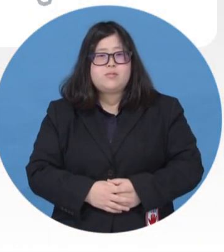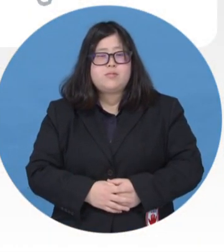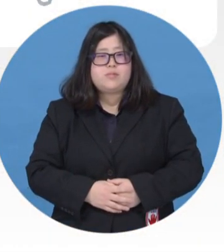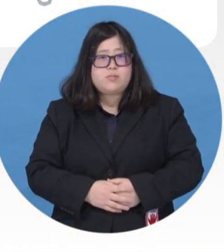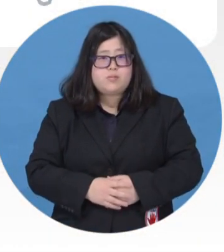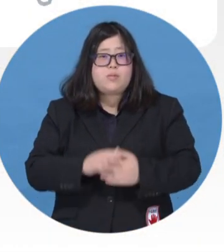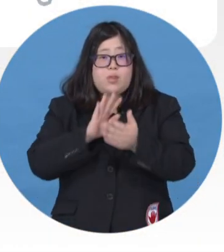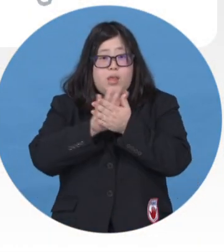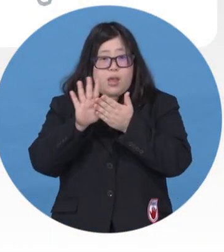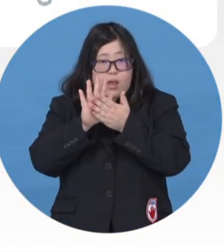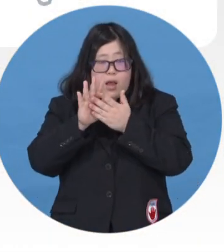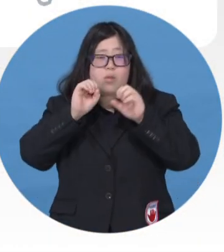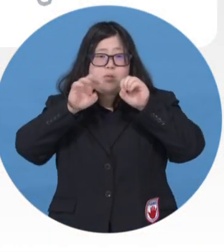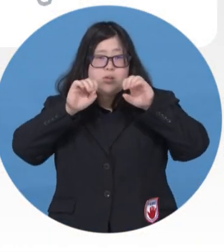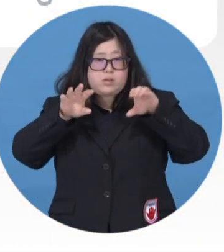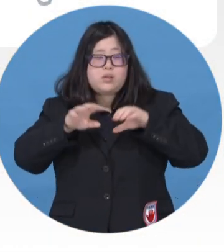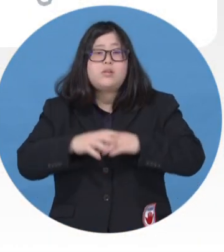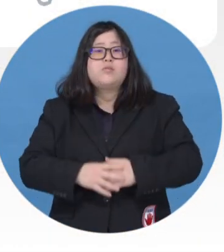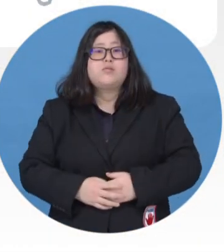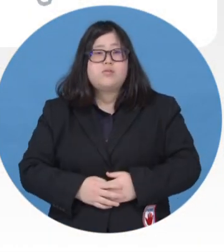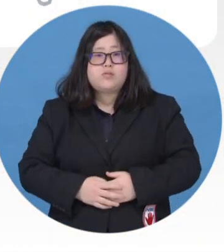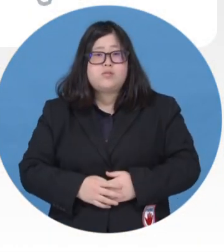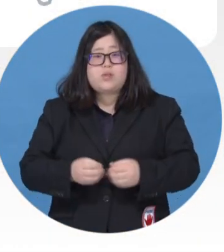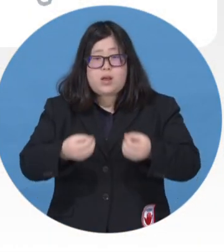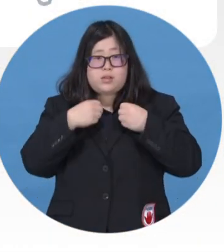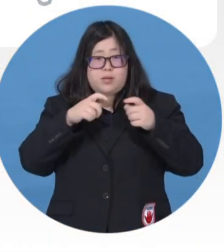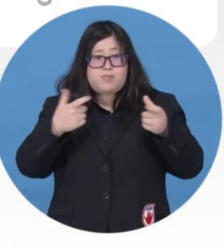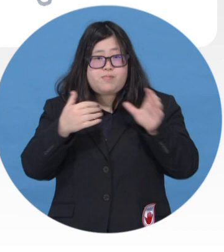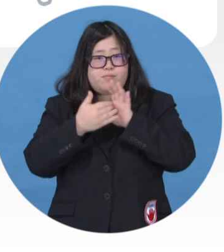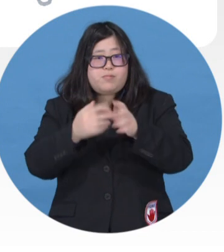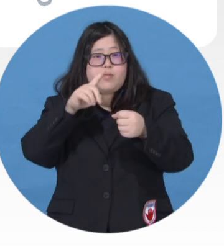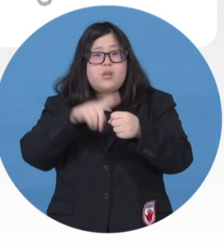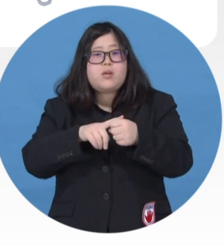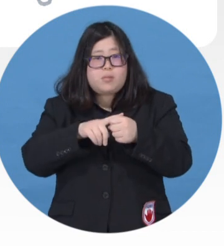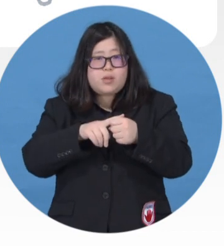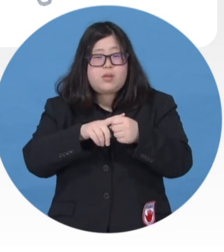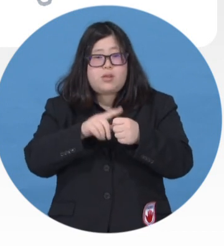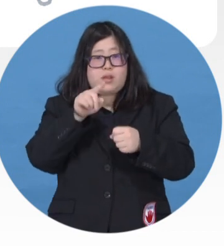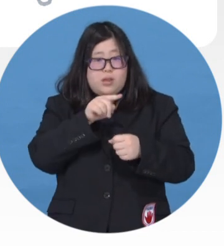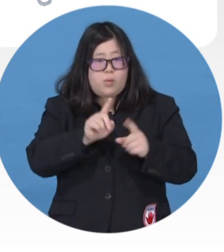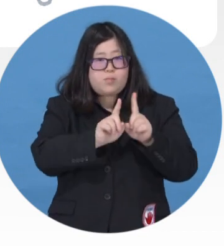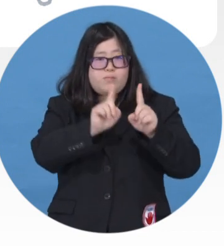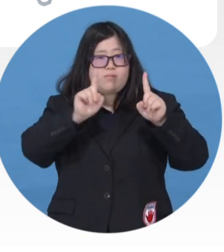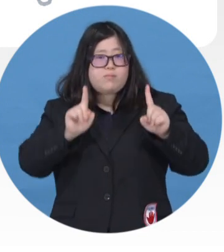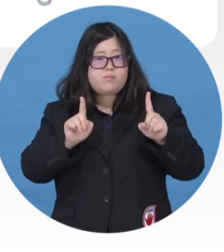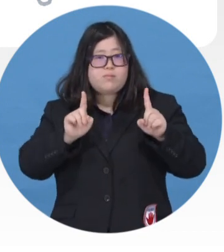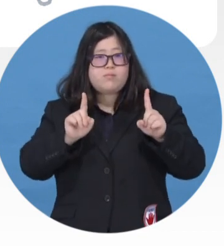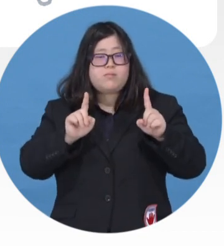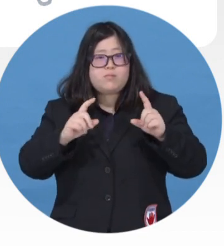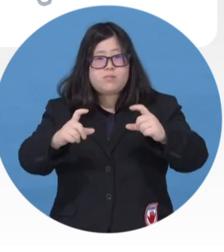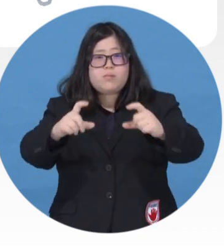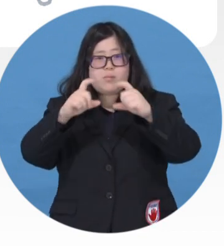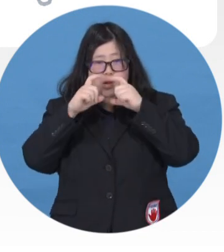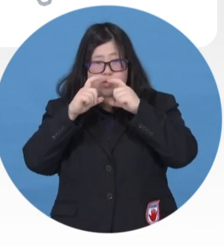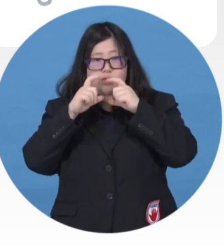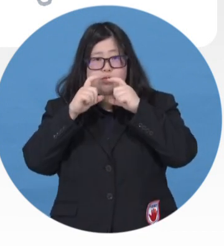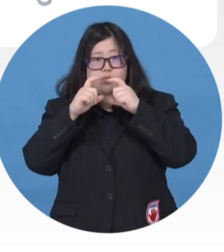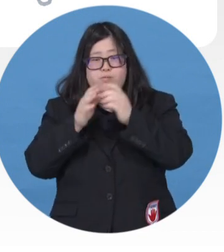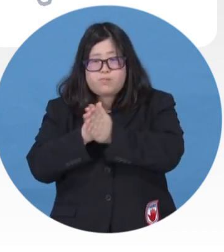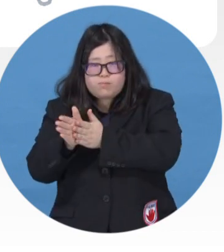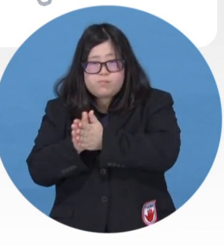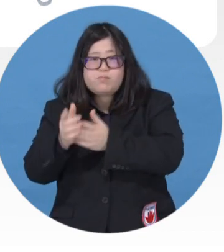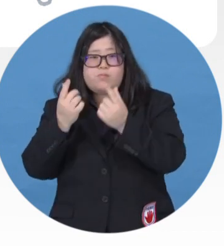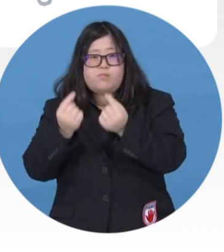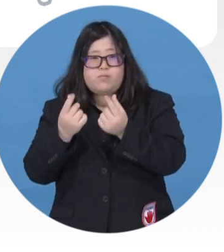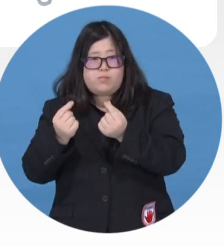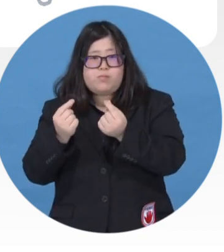県からのお知らせです。感染の拡大を防ぐために人との間隔はできるだけ空ける、マスクの着用、手洗いの